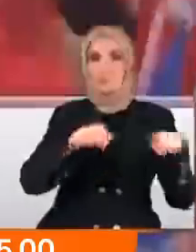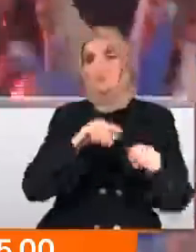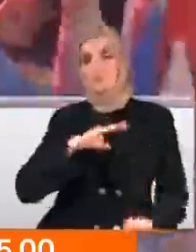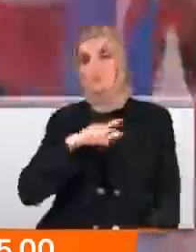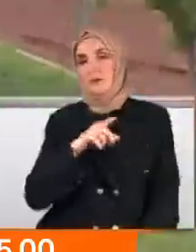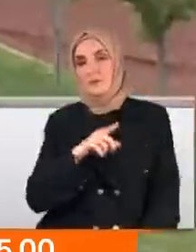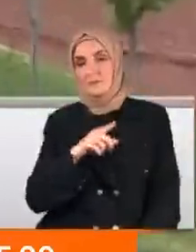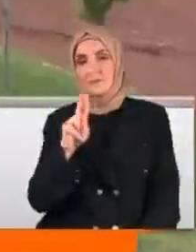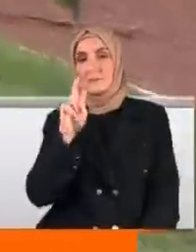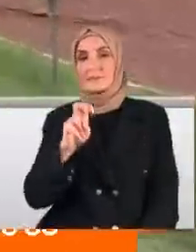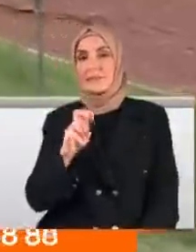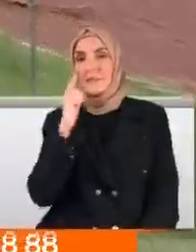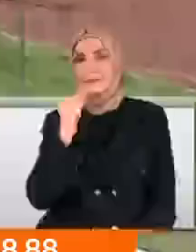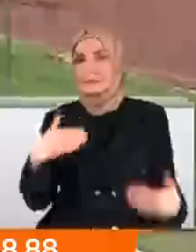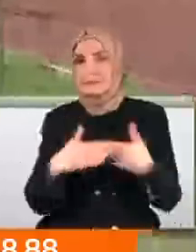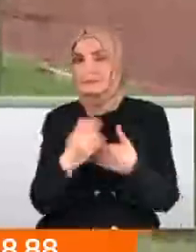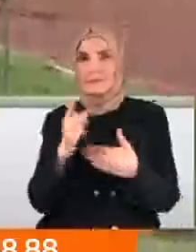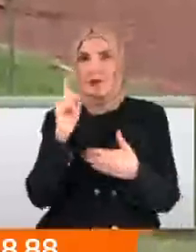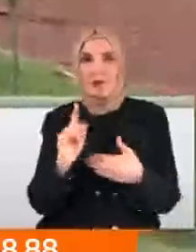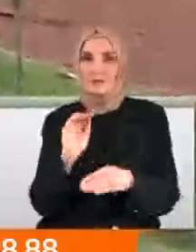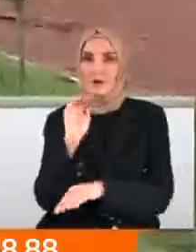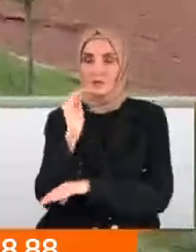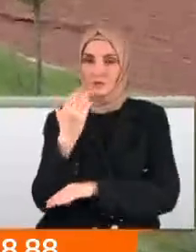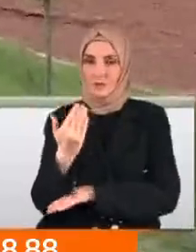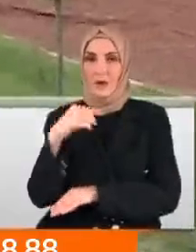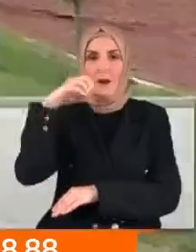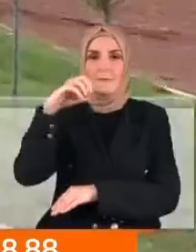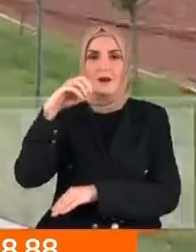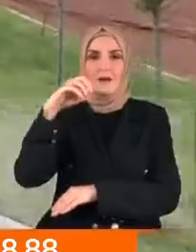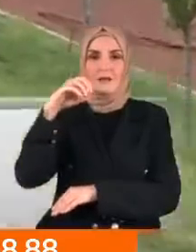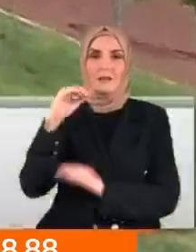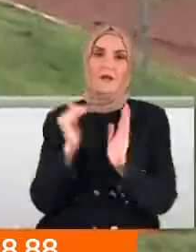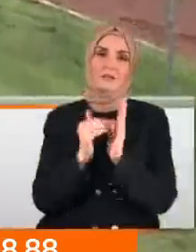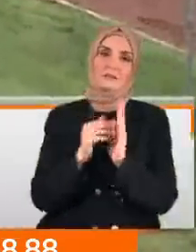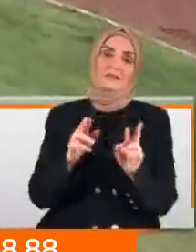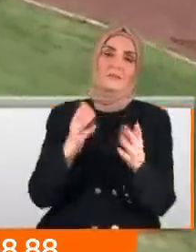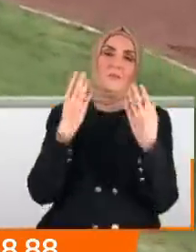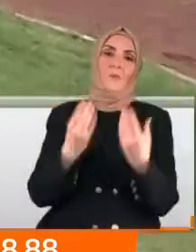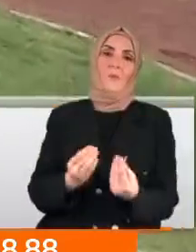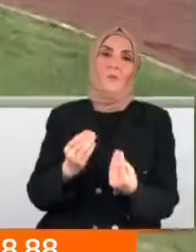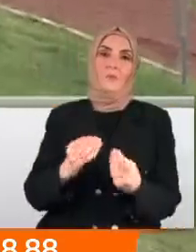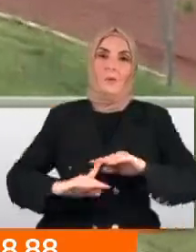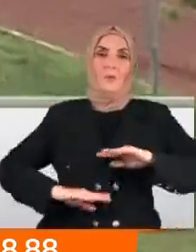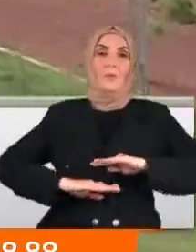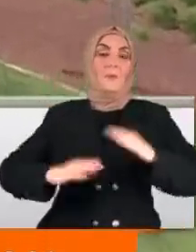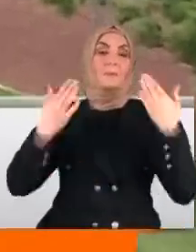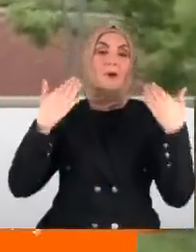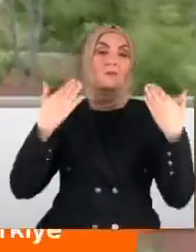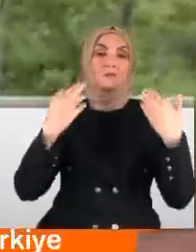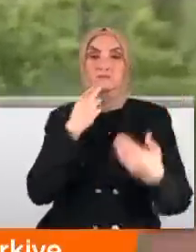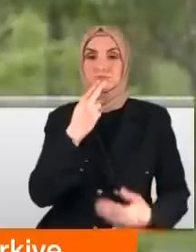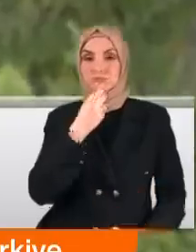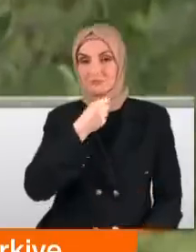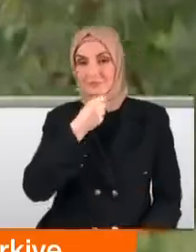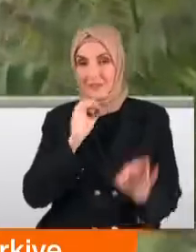ilkte yaşanacak. AK Parti'nin gelenekselleşen balkon konuşmasını bu kez Cumhurbaşkanı Recep Tayyip Erdoğan'ın AK Parti Genel